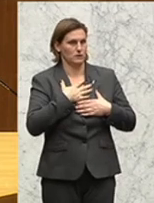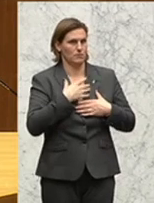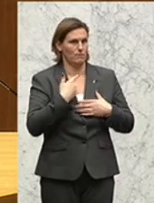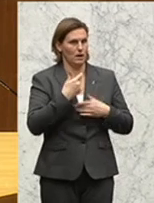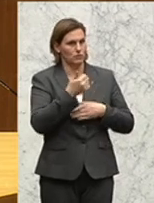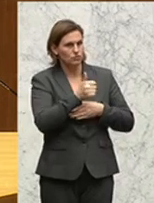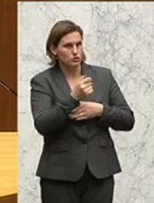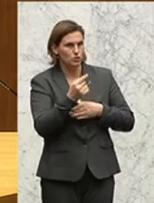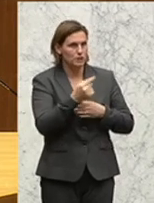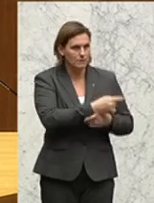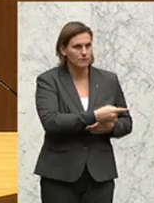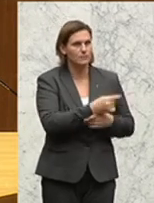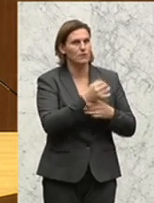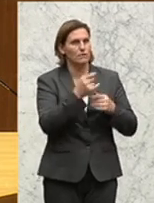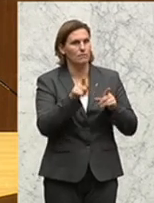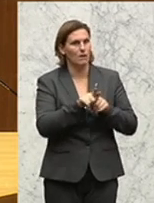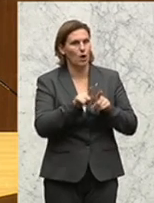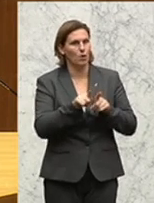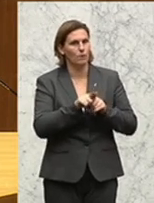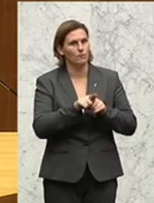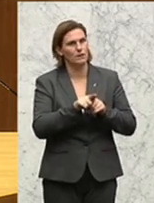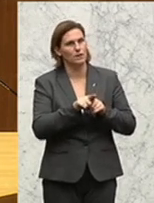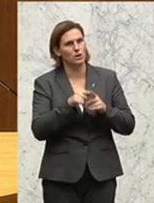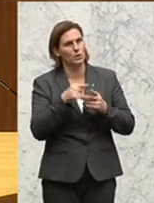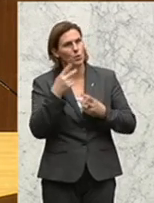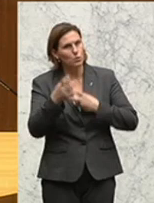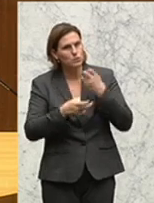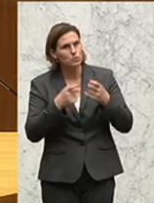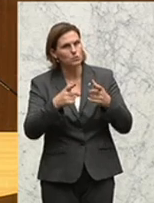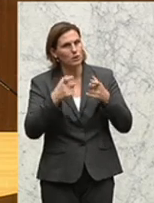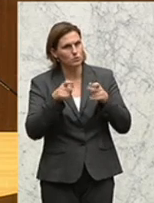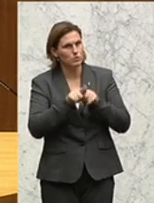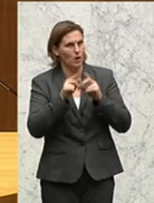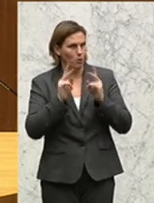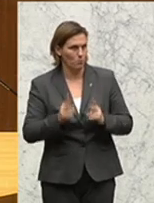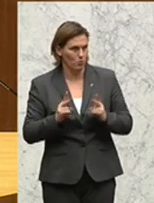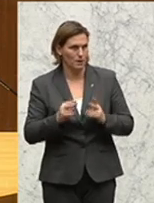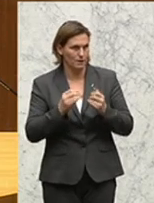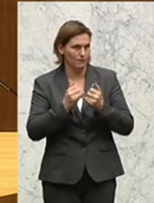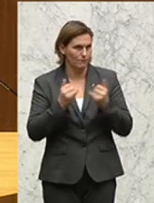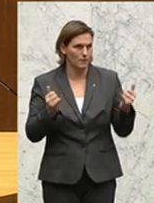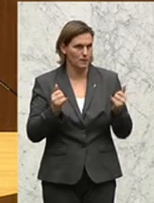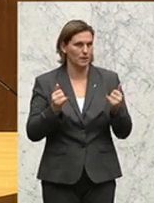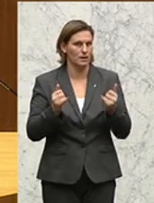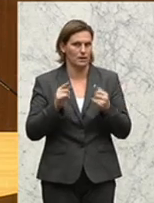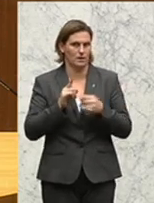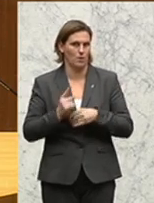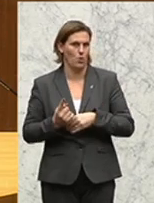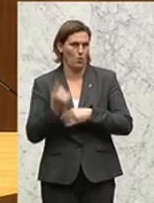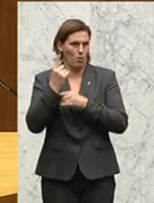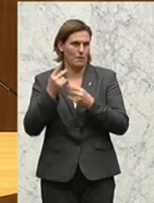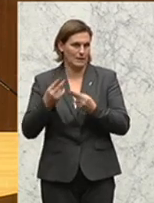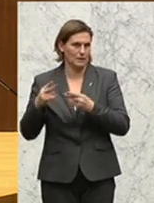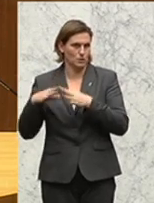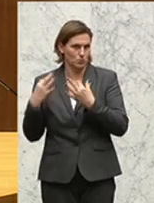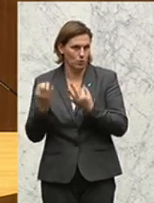gesagt, den Rechtsruck, was den Parlament, also was den Untersuchungsausschuss betrifft, dort gibt es ja auch Möglichkeiten, zum VfGH zu gehen. Zusätzlich noch die Mehrbelastung,